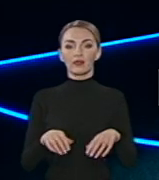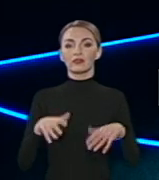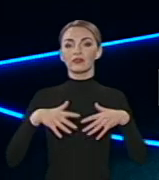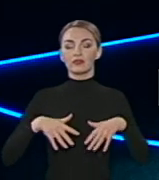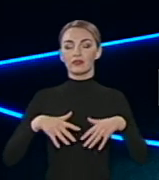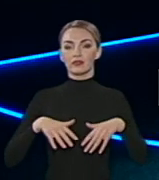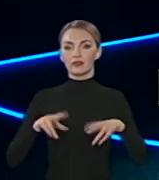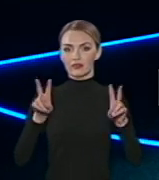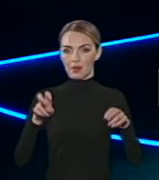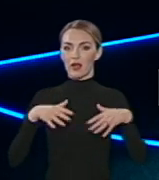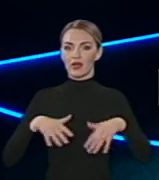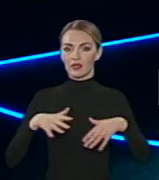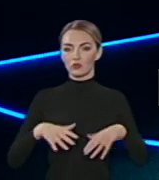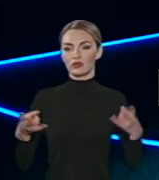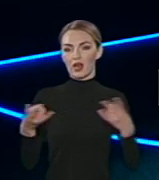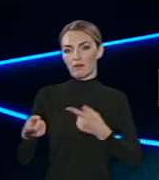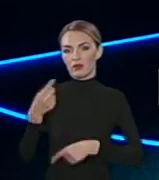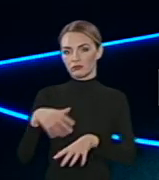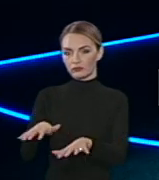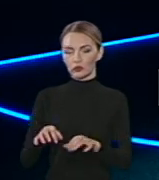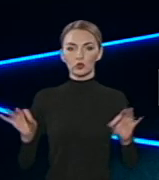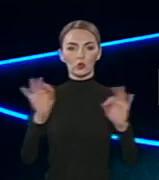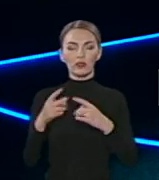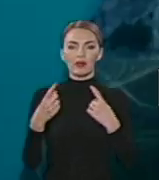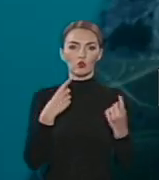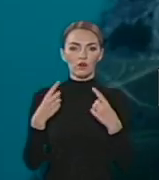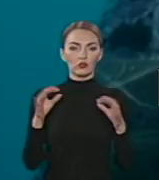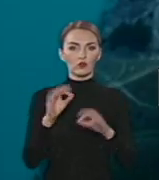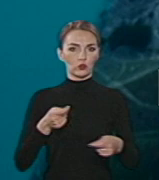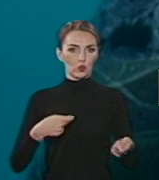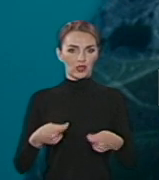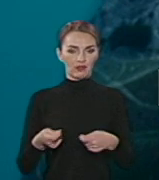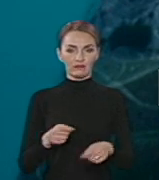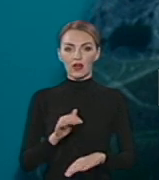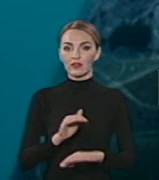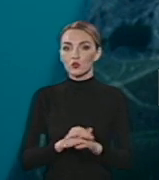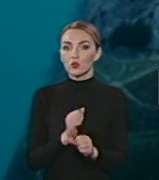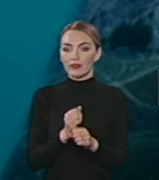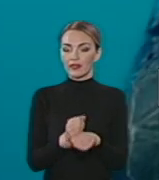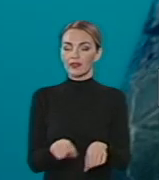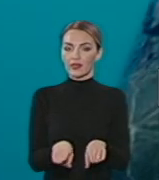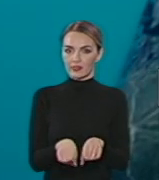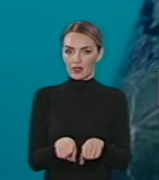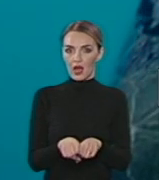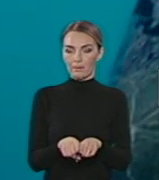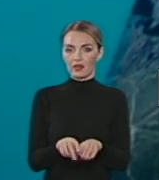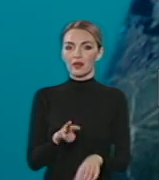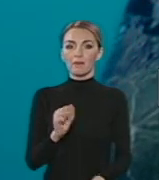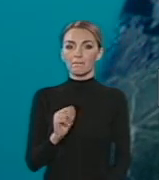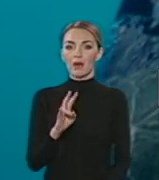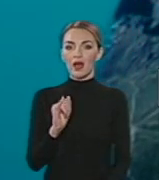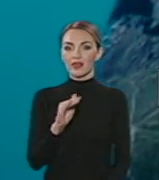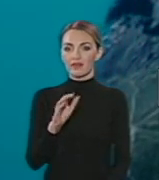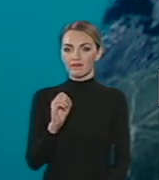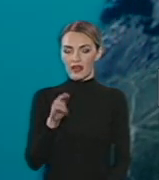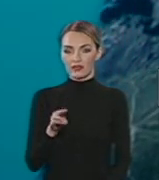його треба так деокупувати, жодних перемовин, жодних торгів. Ну, тобто, от фактично зробити такий самий маніфест про